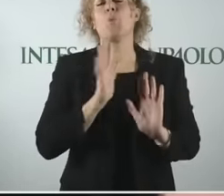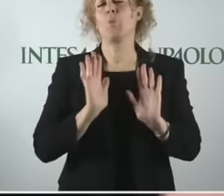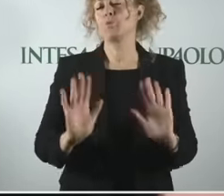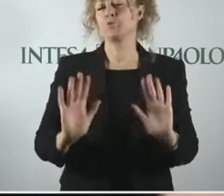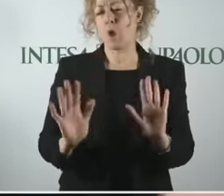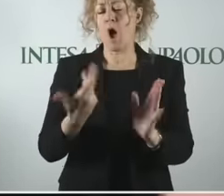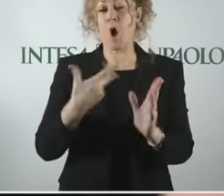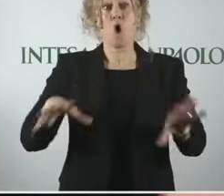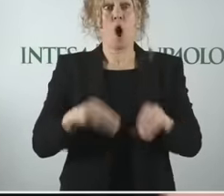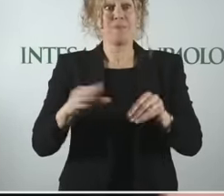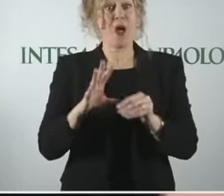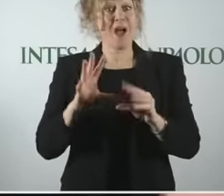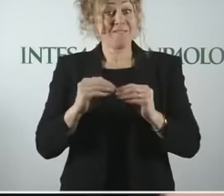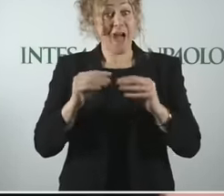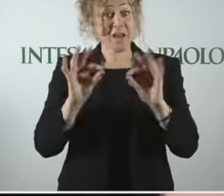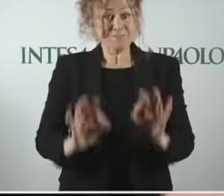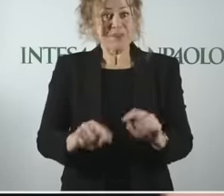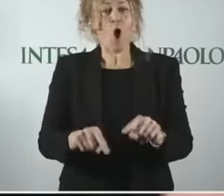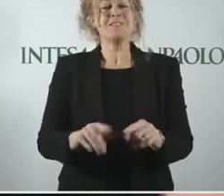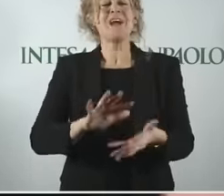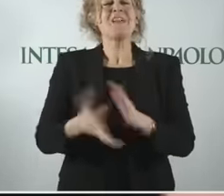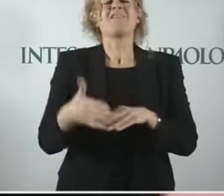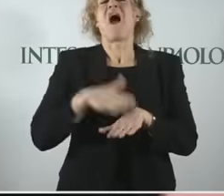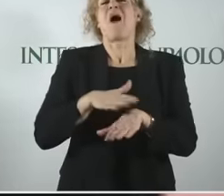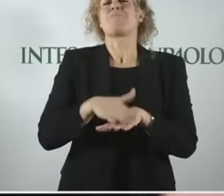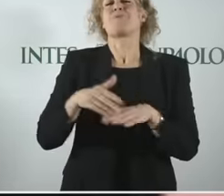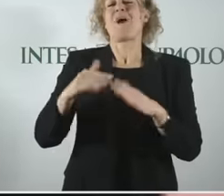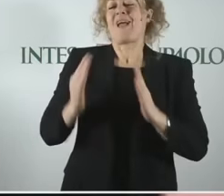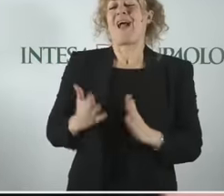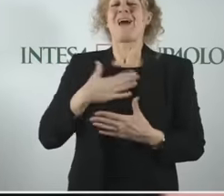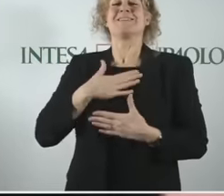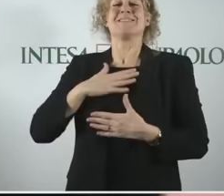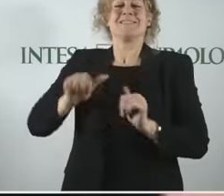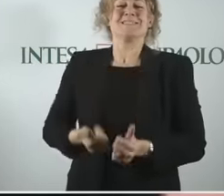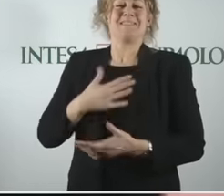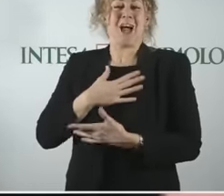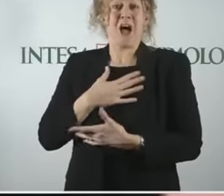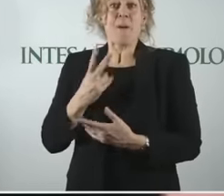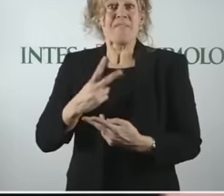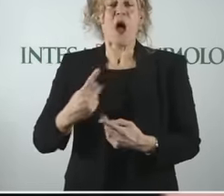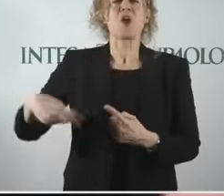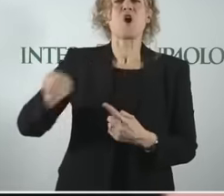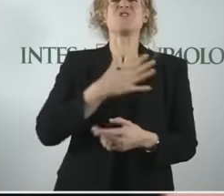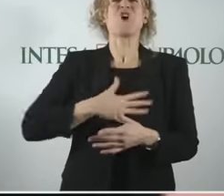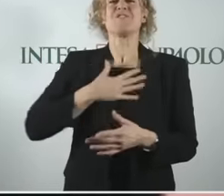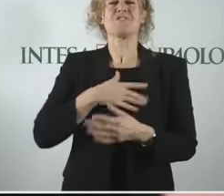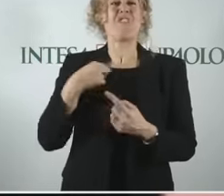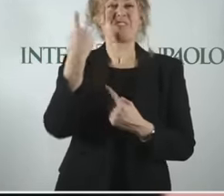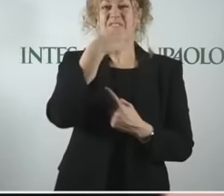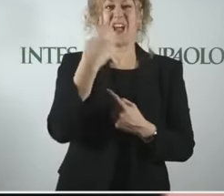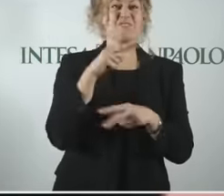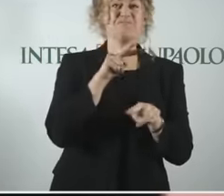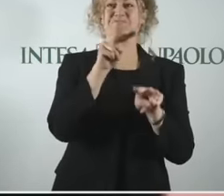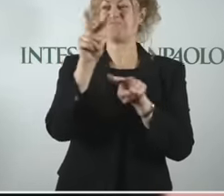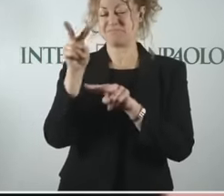le cose in un modo diventa diventa il modo di casa tua di farlo ma naturalmente nessuno si soddisfa lo vedo anche sulle vostre facce nessuno si